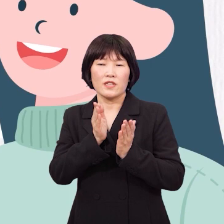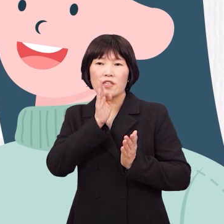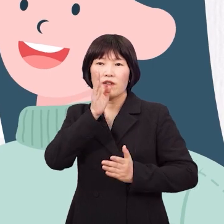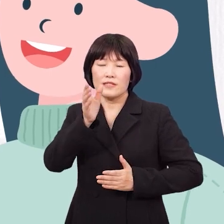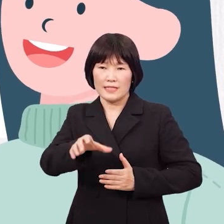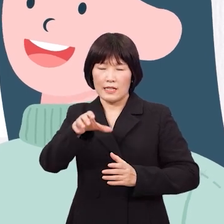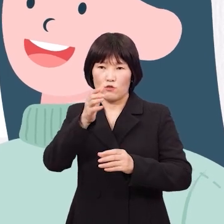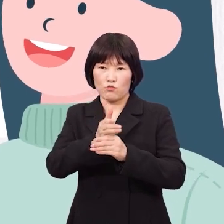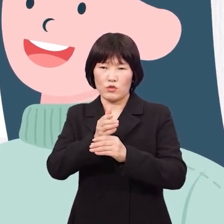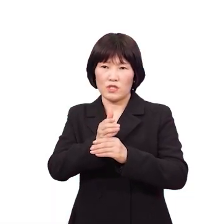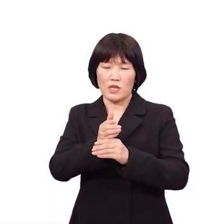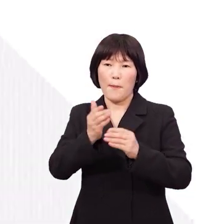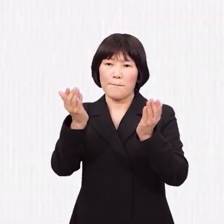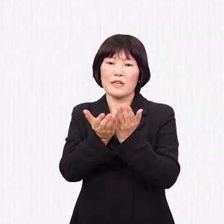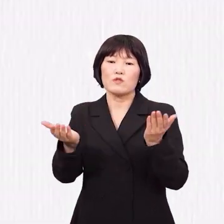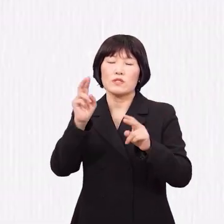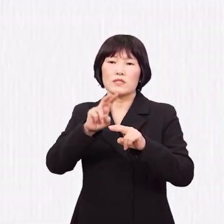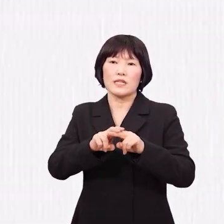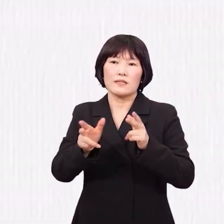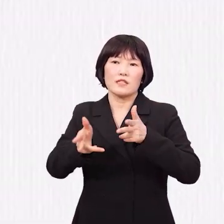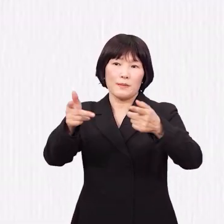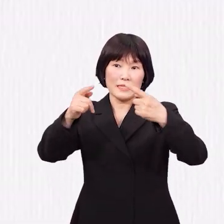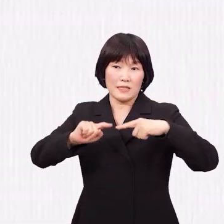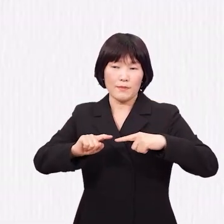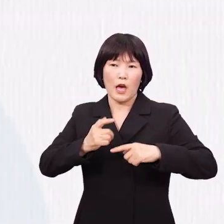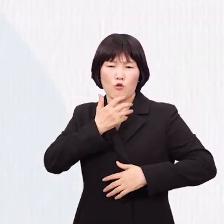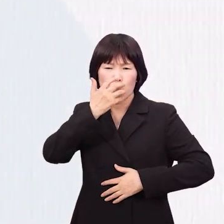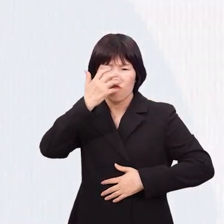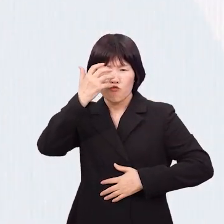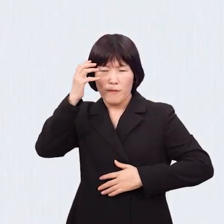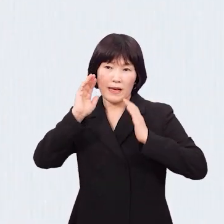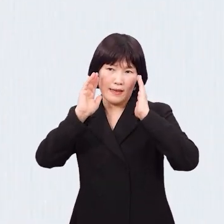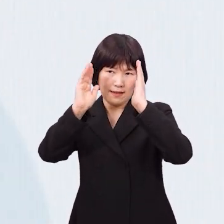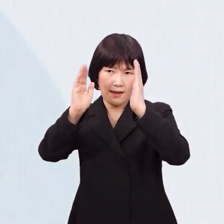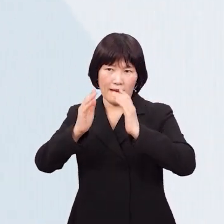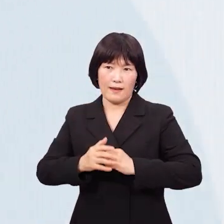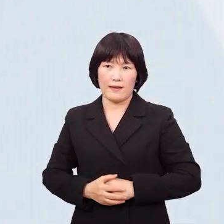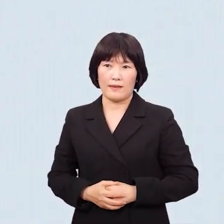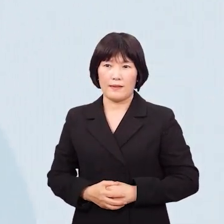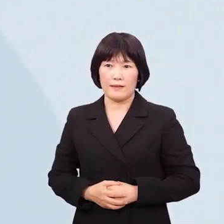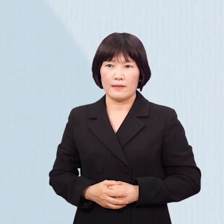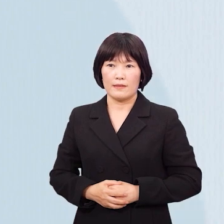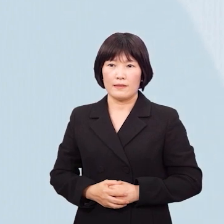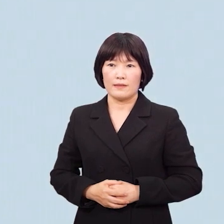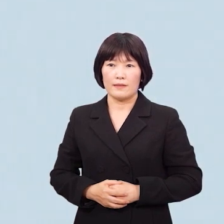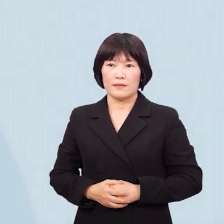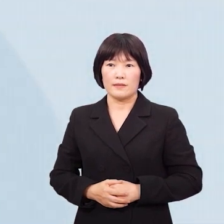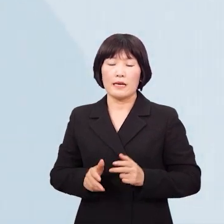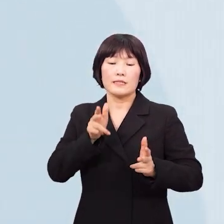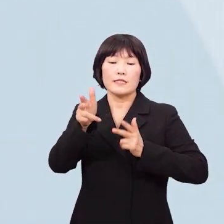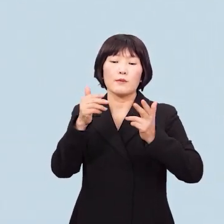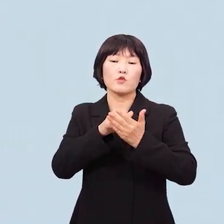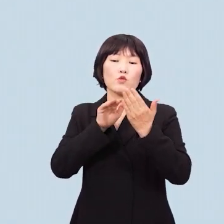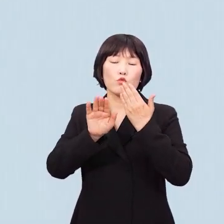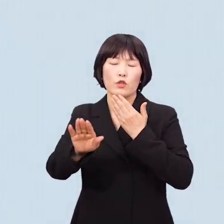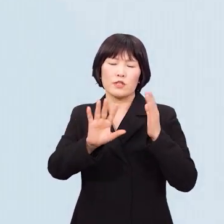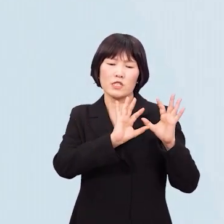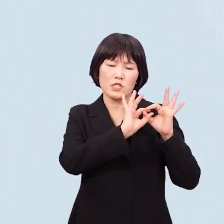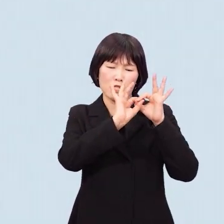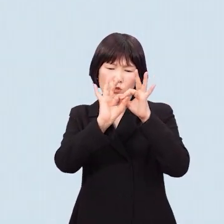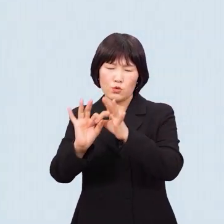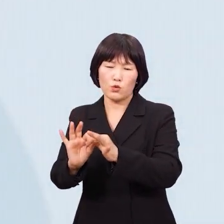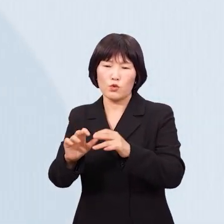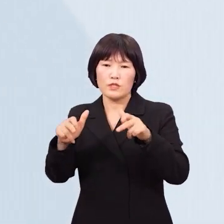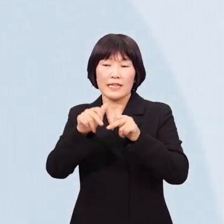있도록 노력하겠습니다. 2022년 장애 학생 현장 중심 맞춤형 일자리 사업에는 부산광역시 교육청 등